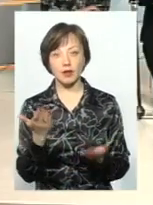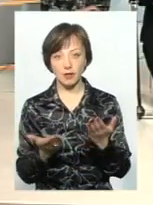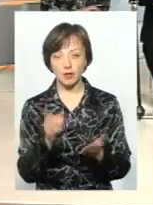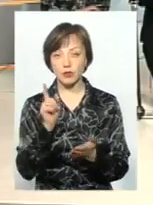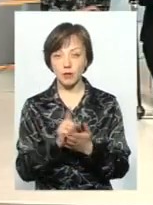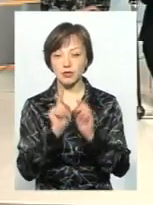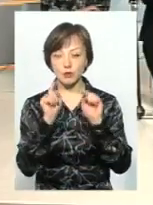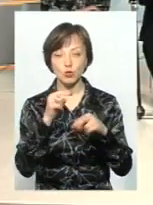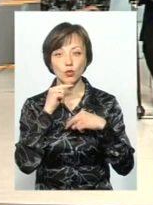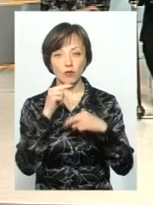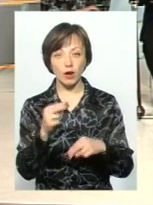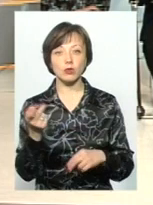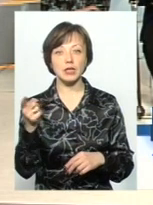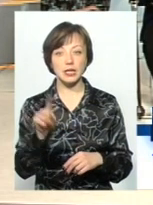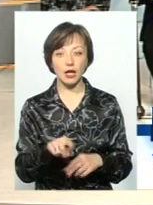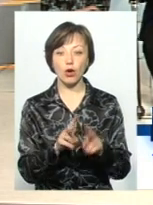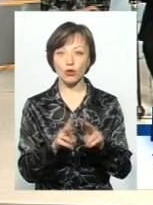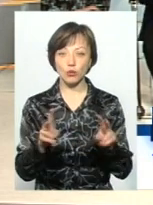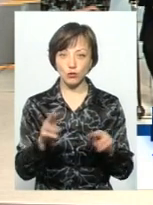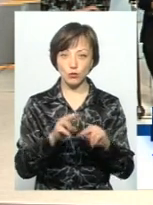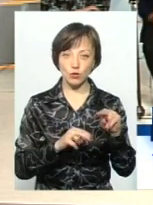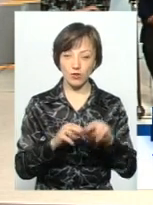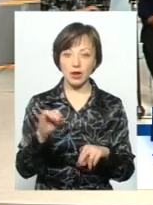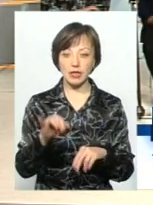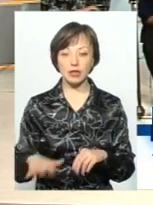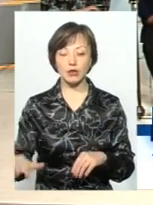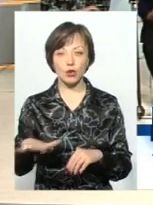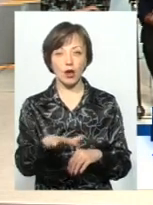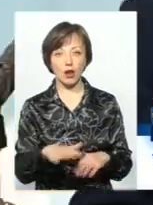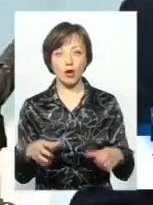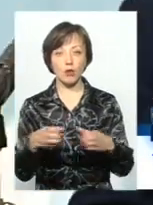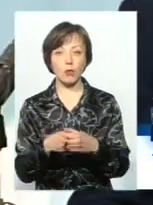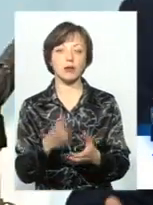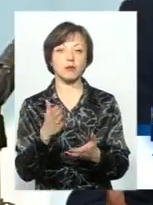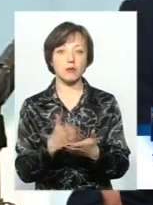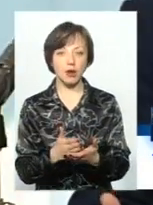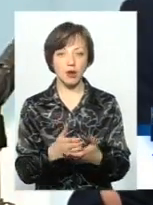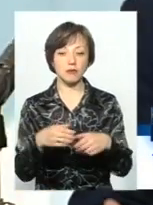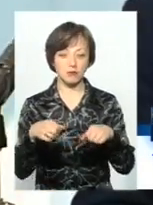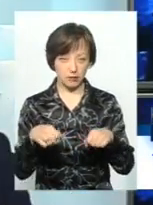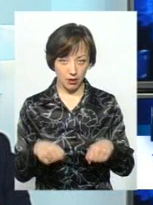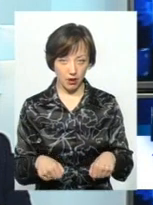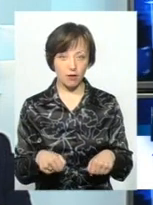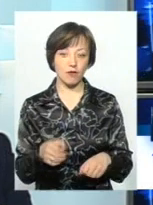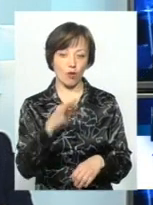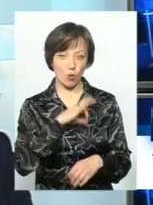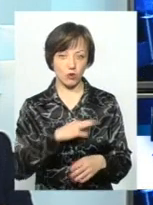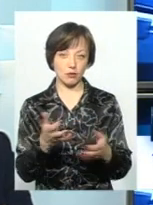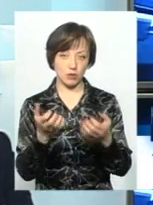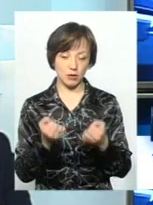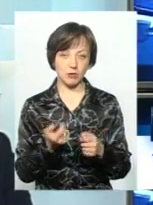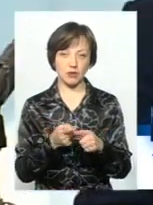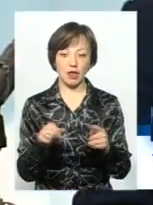звернути увагу на те, що хтось їх збудував, і територіальна громада має мати також зиск із цього, так